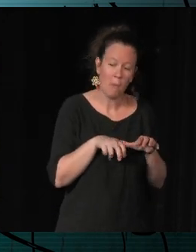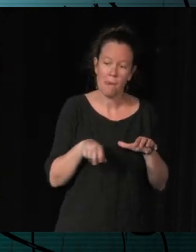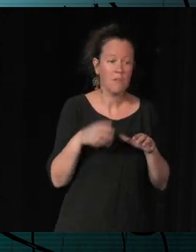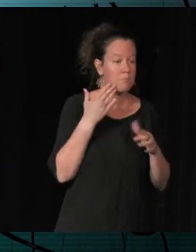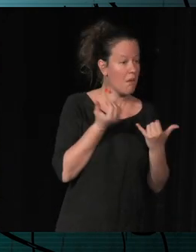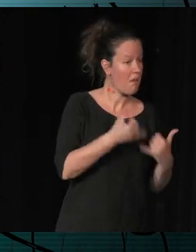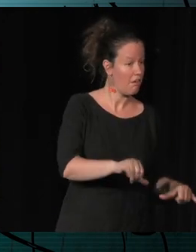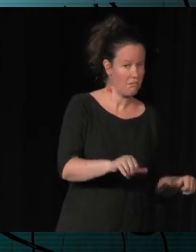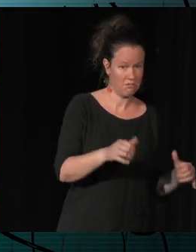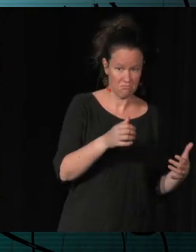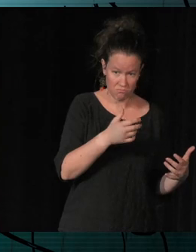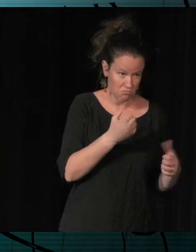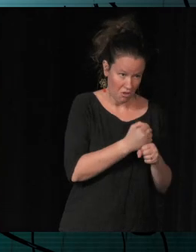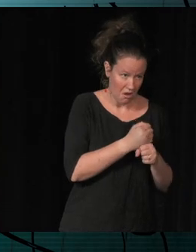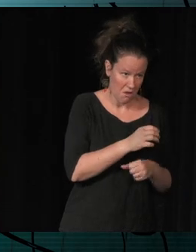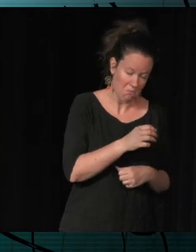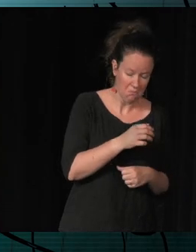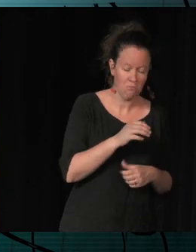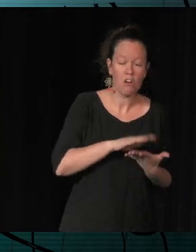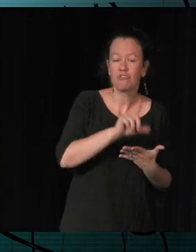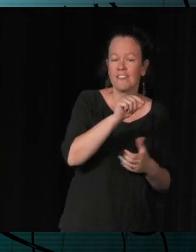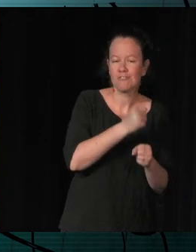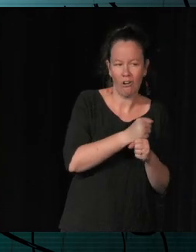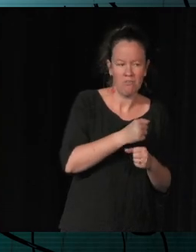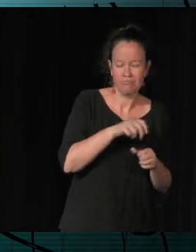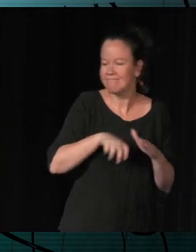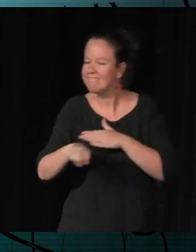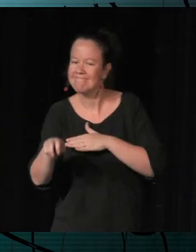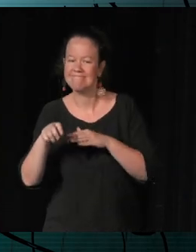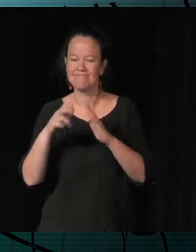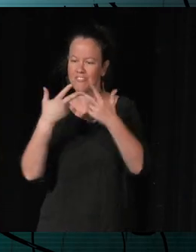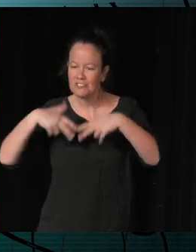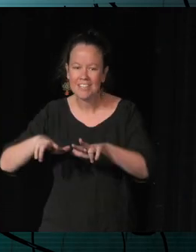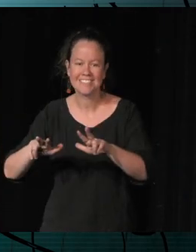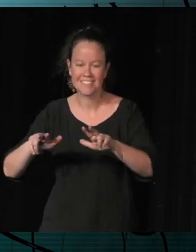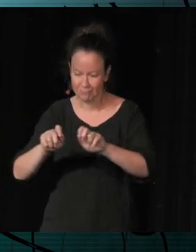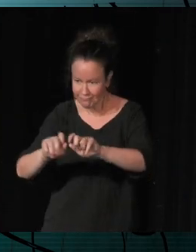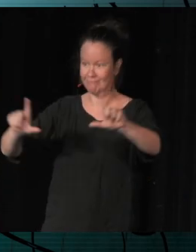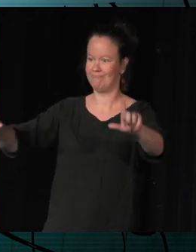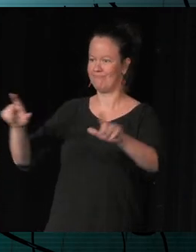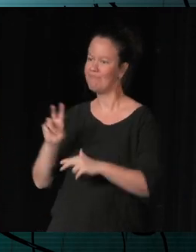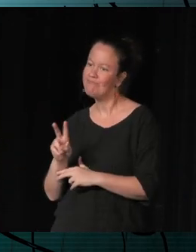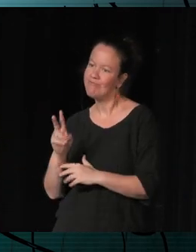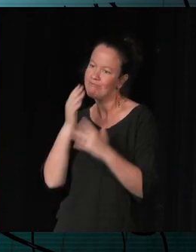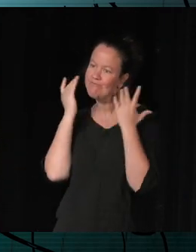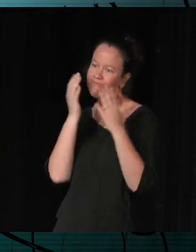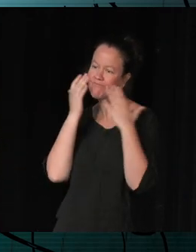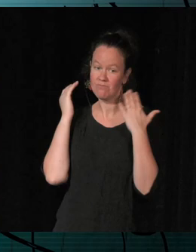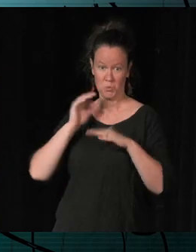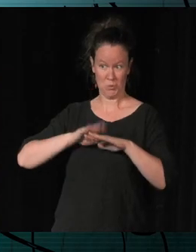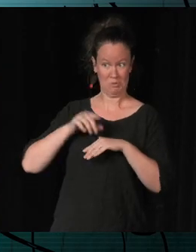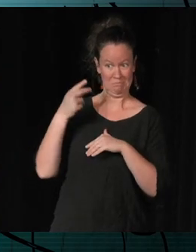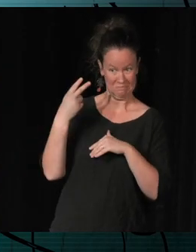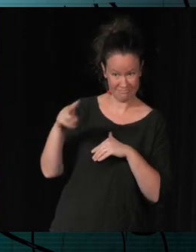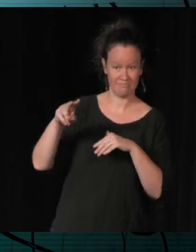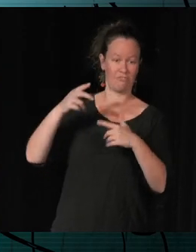complet et donc bien sûr quand on a 20 ans par là le rayon des films fantastiques et films d'horreur j'ai regardé absolument